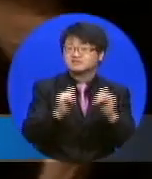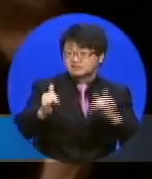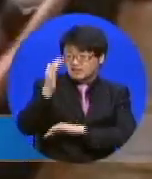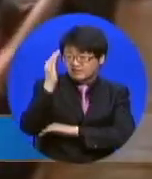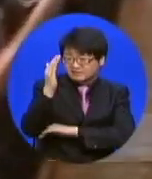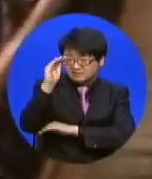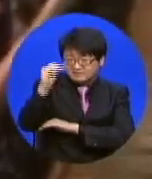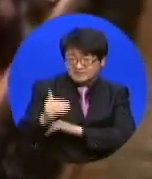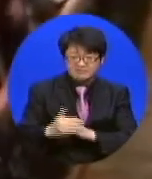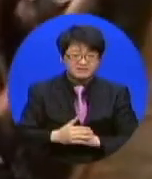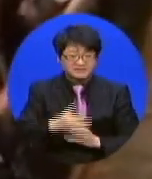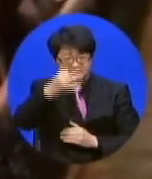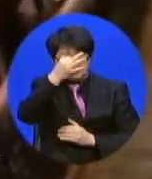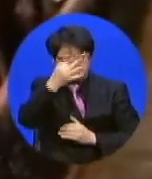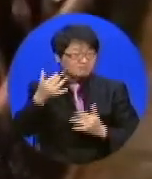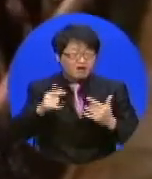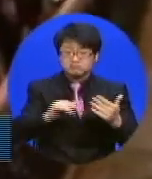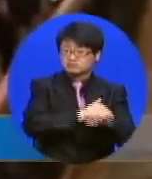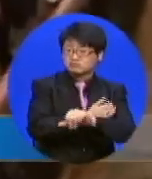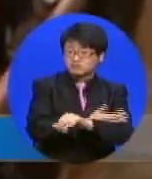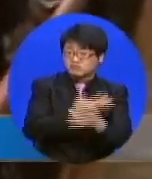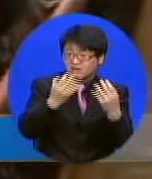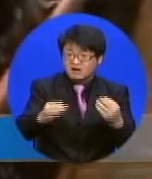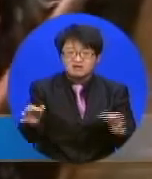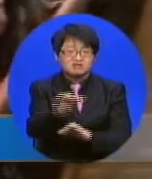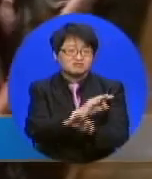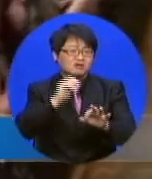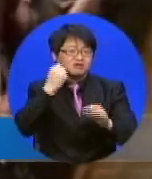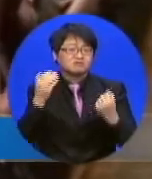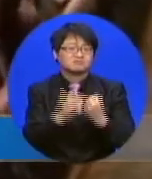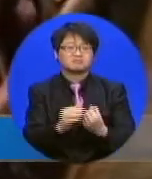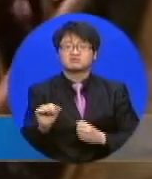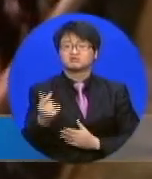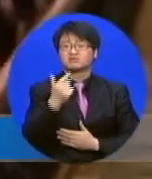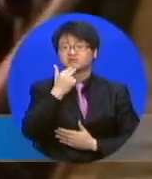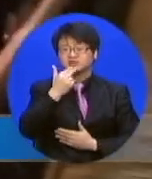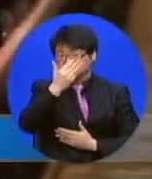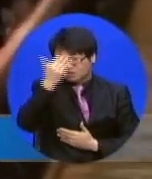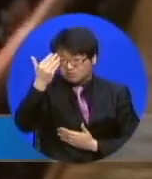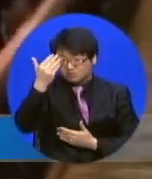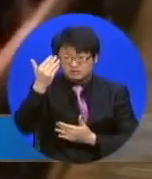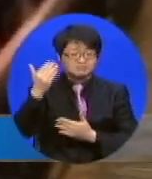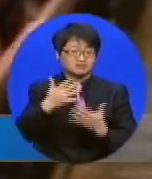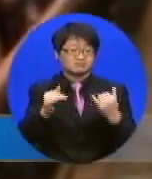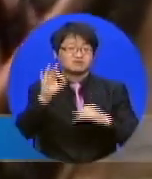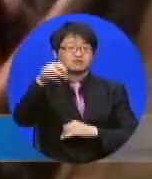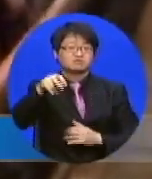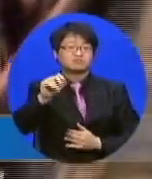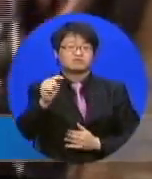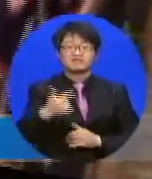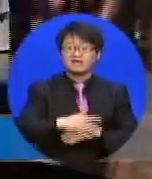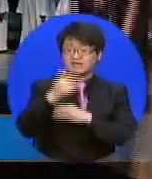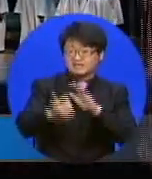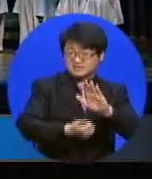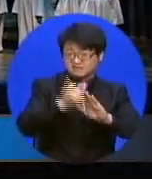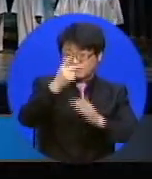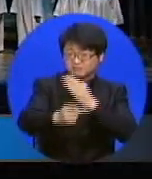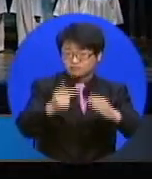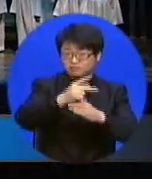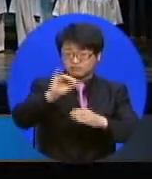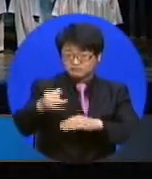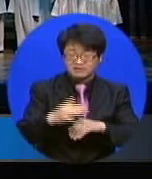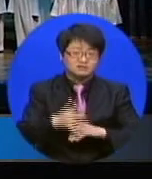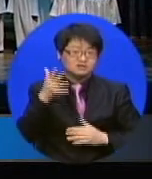스토리입니다. 끼와 재능은 넘치지만 경제적 어려움으로 기회가 없었던 청소년들이 우모자의 희망 프로젝트를 통해